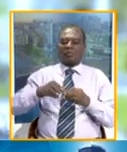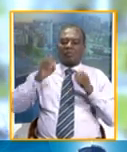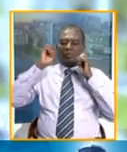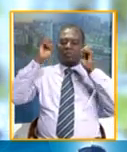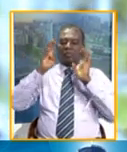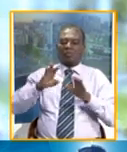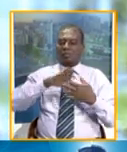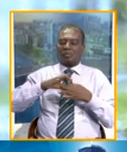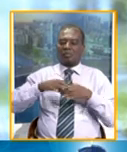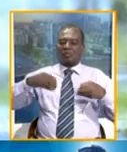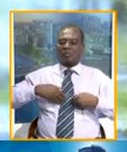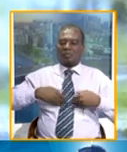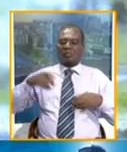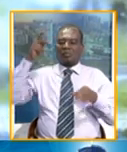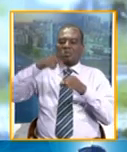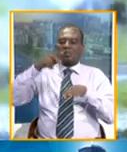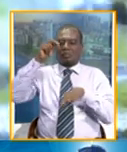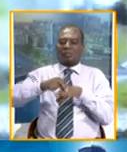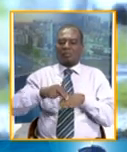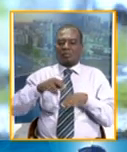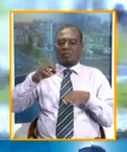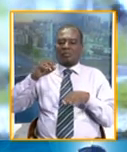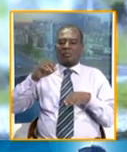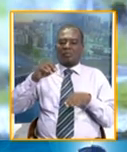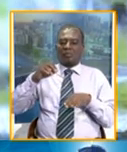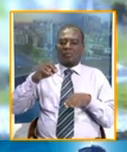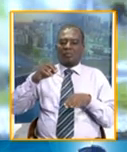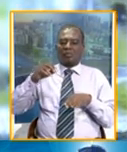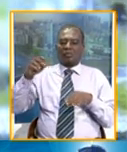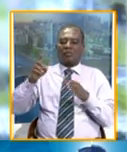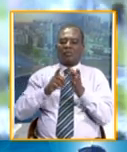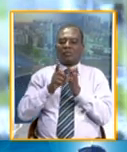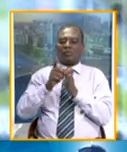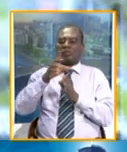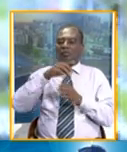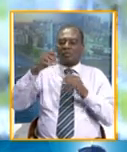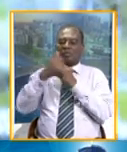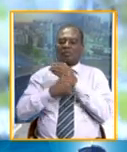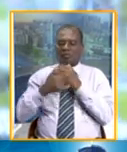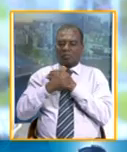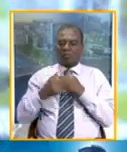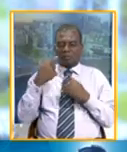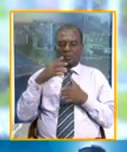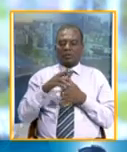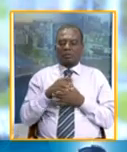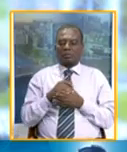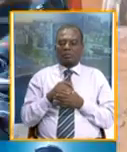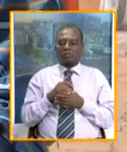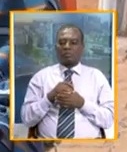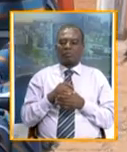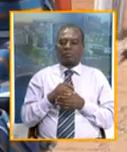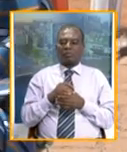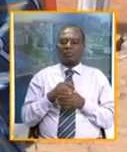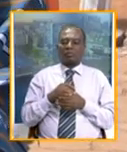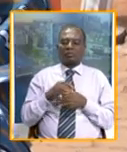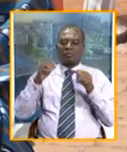jeunesse en vue de sa participation effective et entière au développement du pays. Ami Sissoko. Nous devons